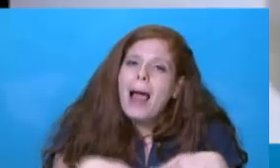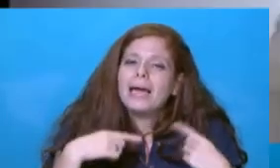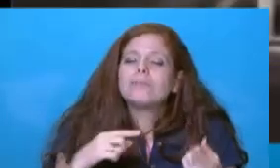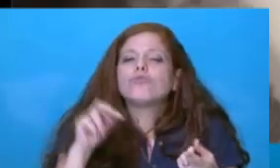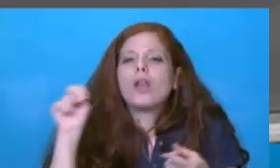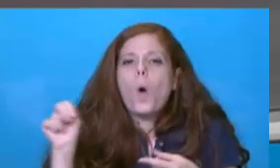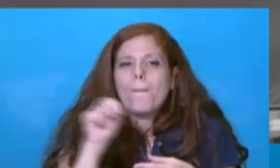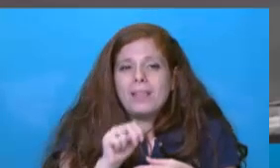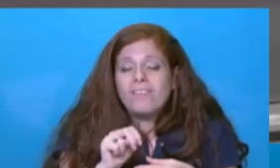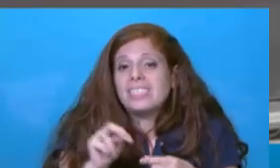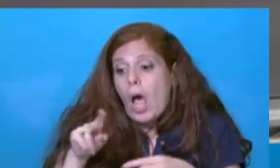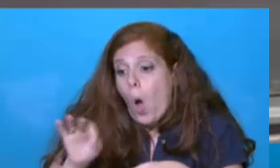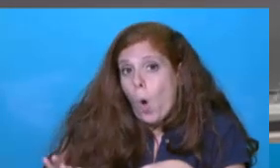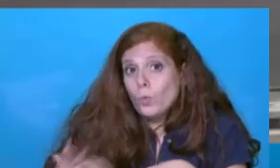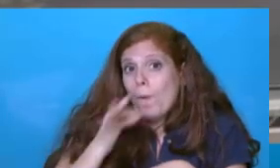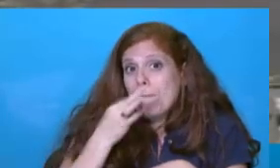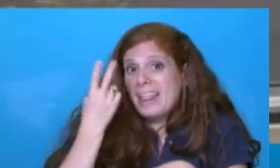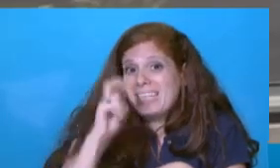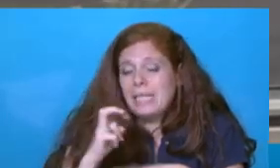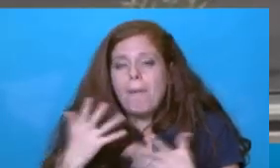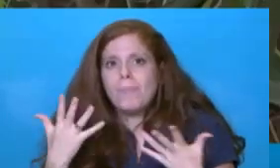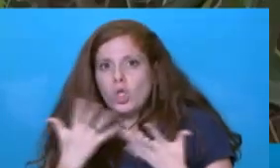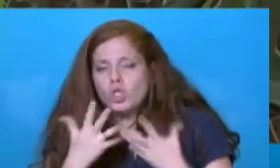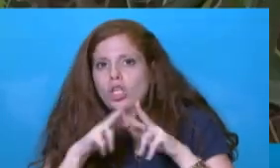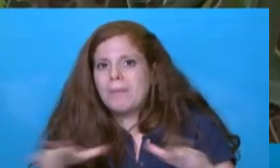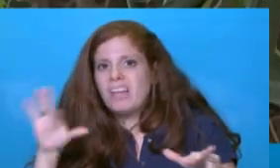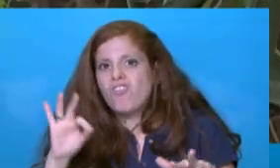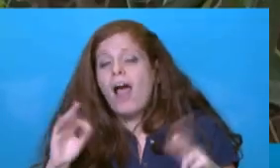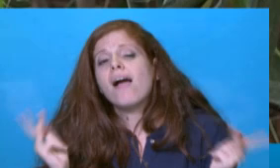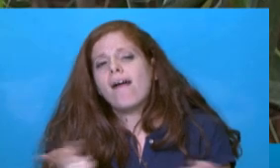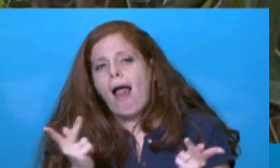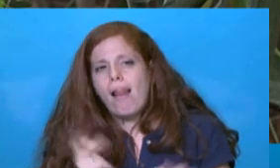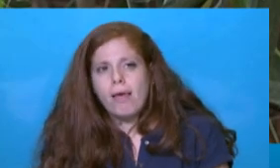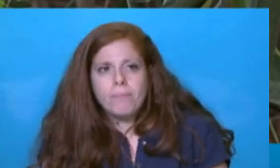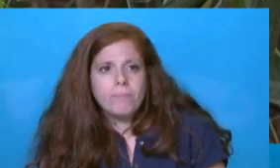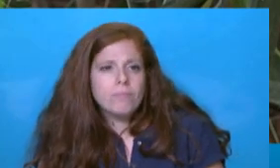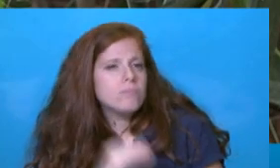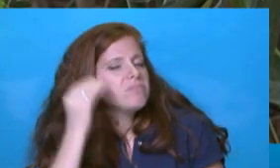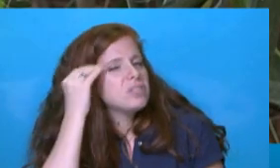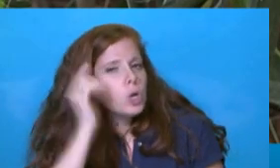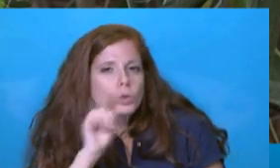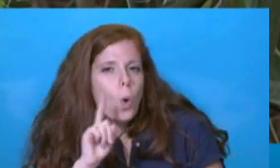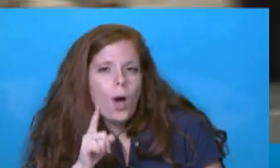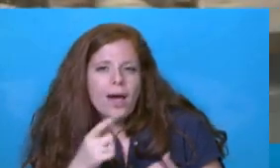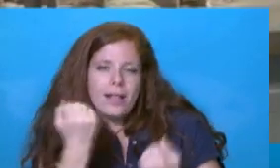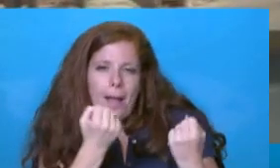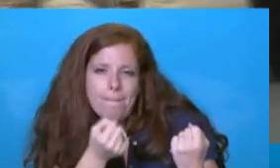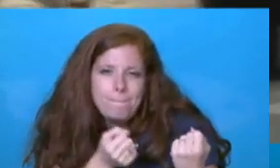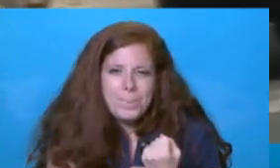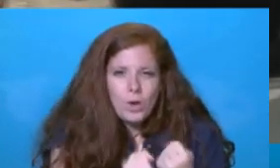בת 20 מתאוששת ומצבה מוגדר קל. היא לא זוכרת את הפיגוע, היא זוכרת שהיא עברה את הכביש עם